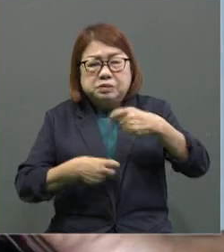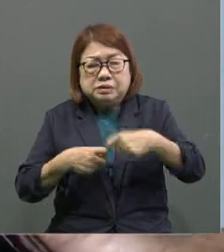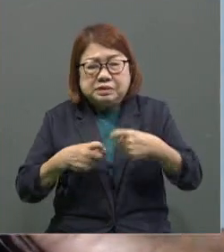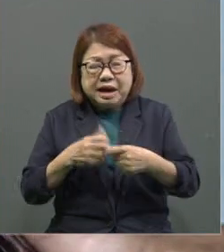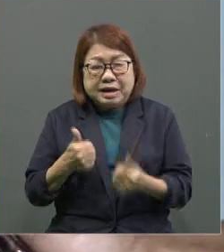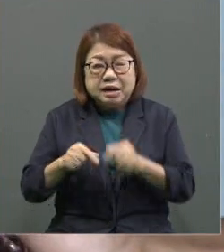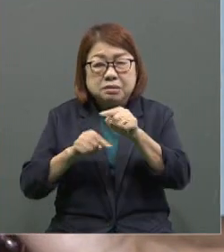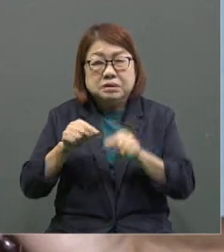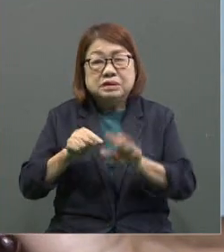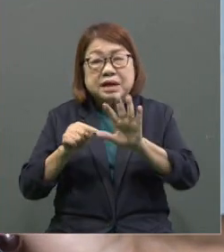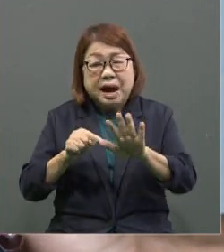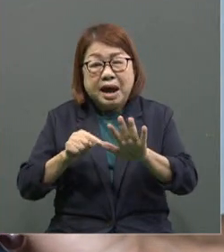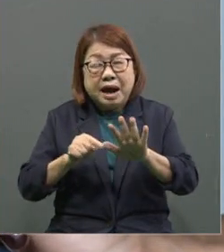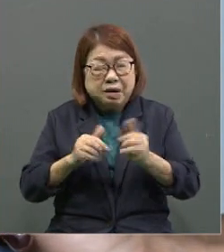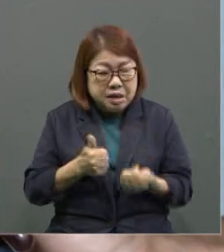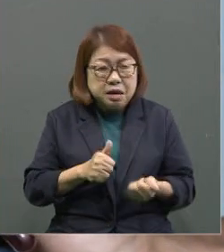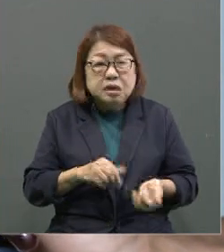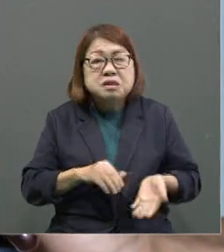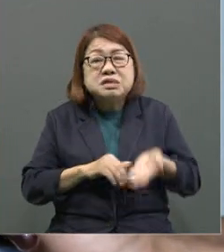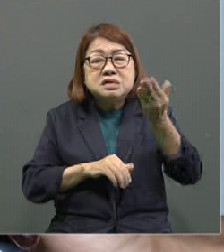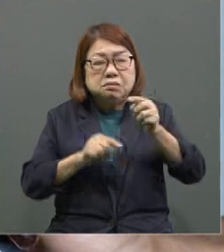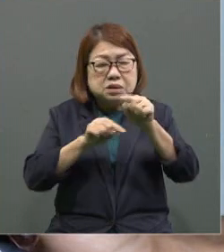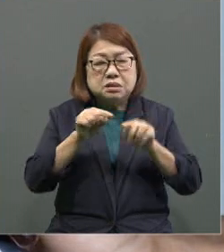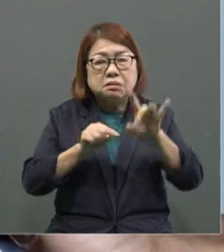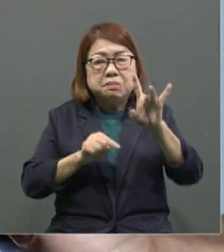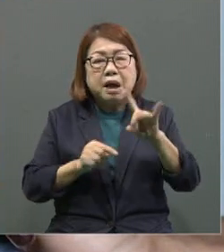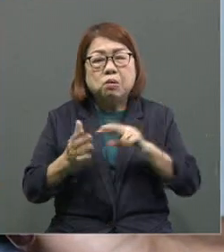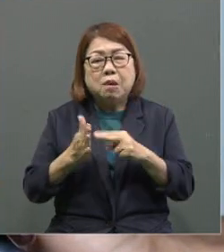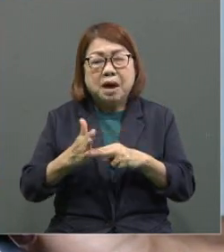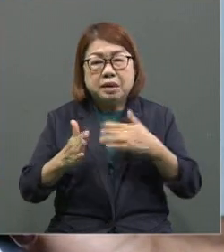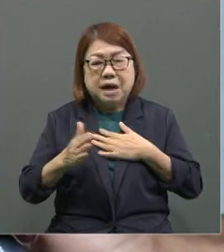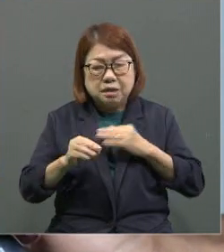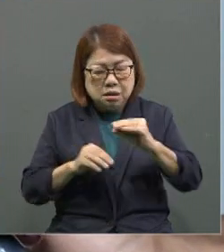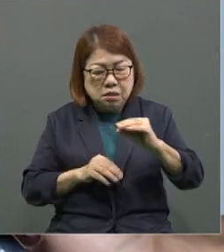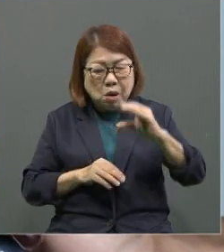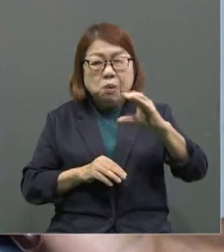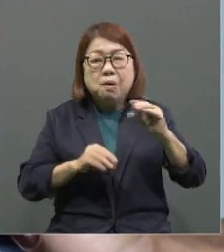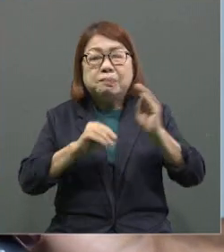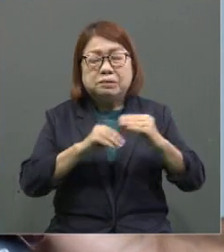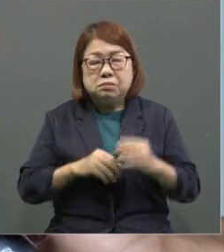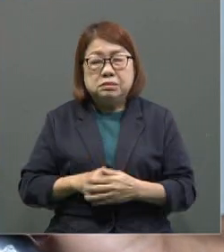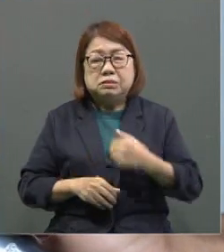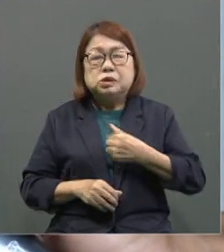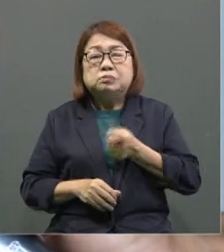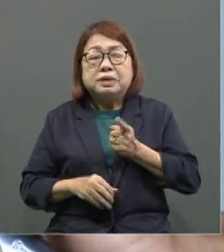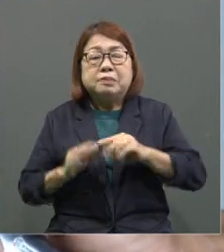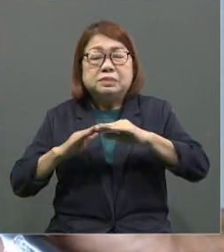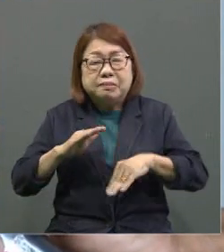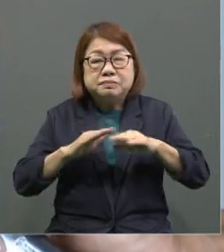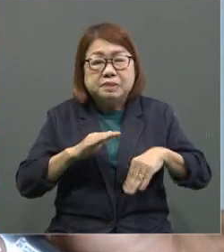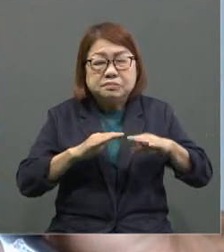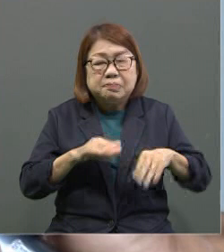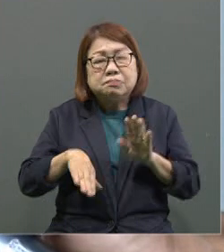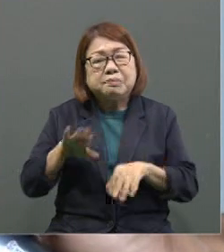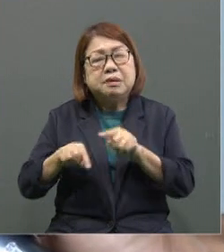8เนี่ยก็คือเท่ากับว่าเราต้องจ่ายขั้นต่ำเพิ่มซึ่งมันมีผลกระทบแน่นอนคือถ้าคนที่จ่ายขั้นต่ำอยู่ตลอดเวลาอย่างอย่าอย่างเราอย่างเงี้ยจ่ายขั้นต่ำตลอด